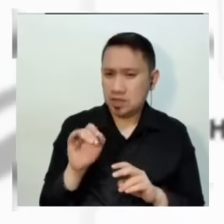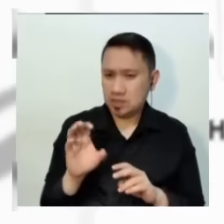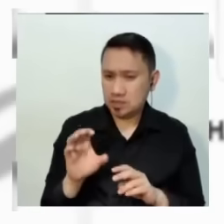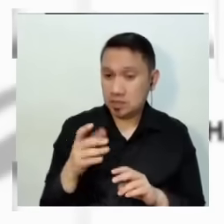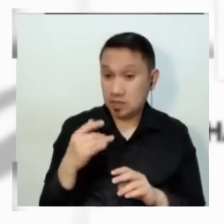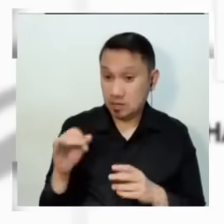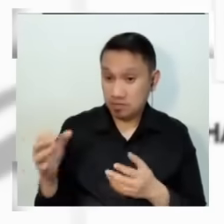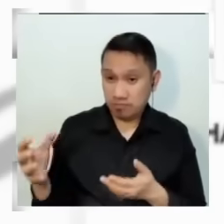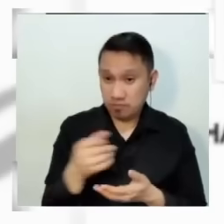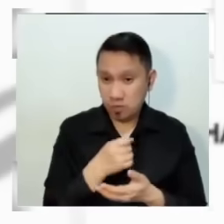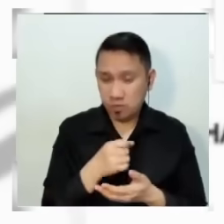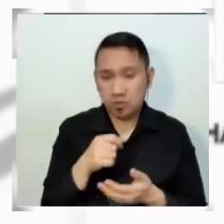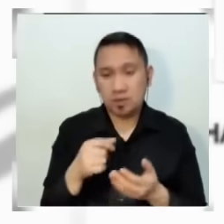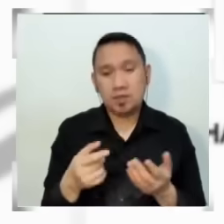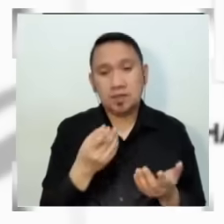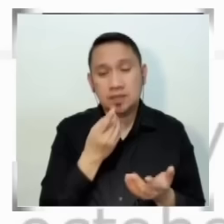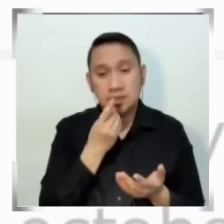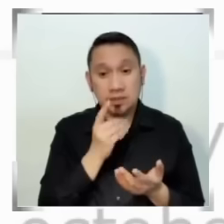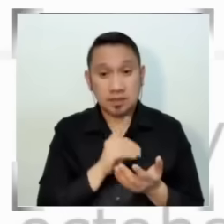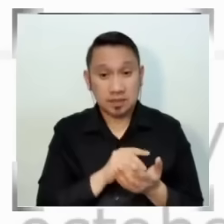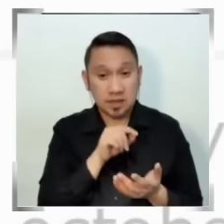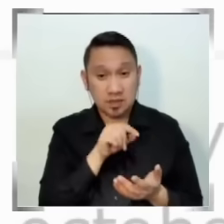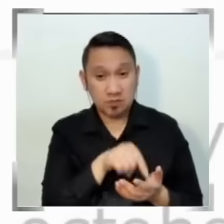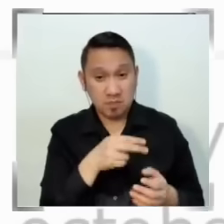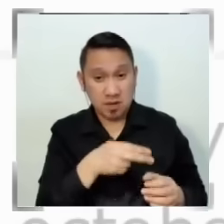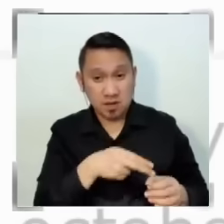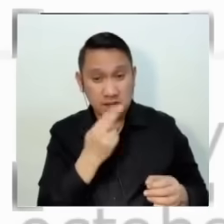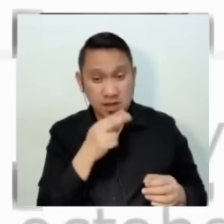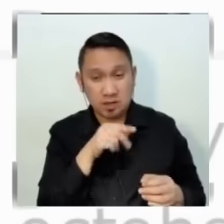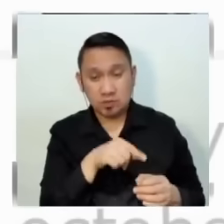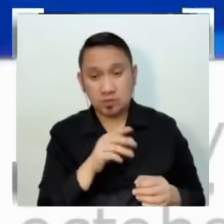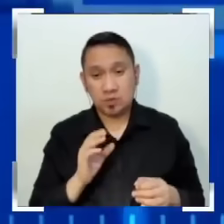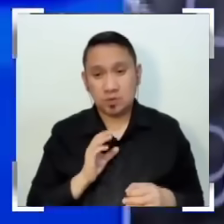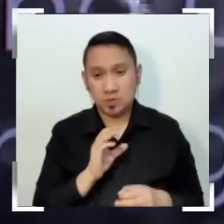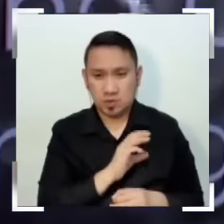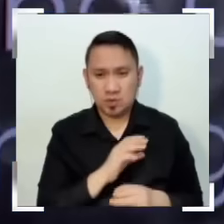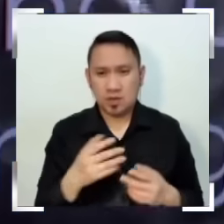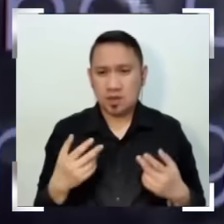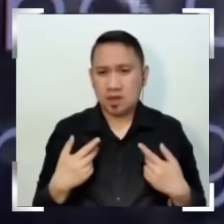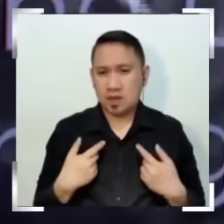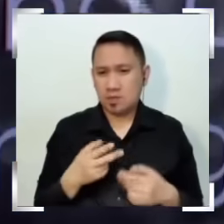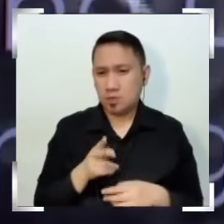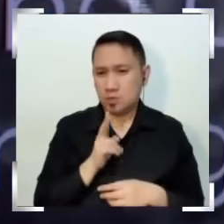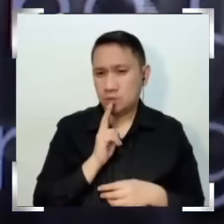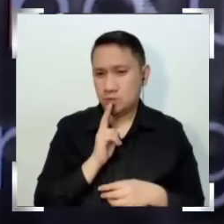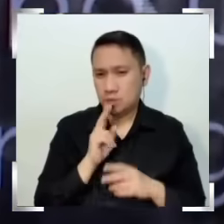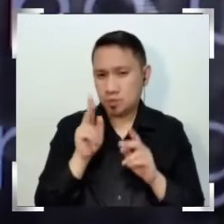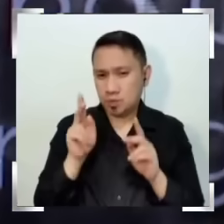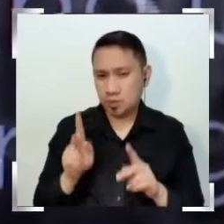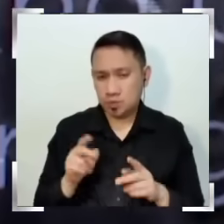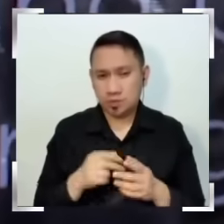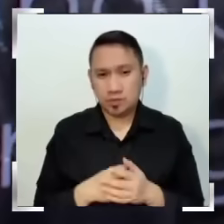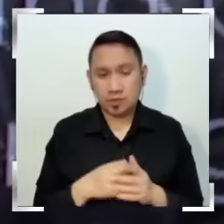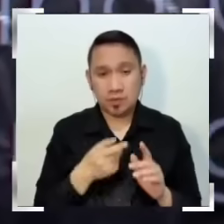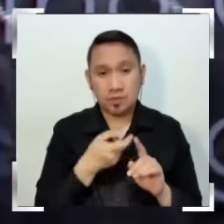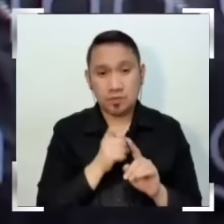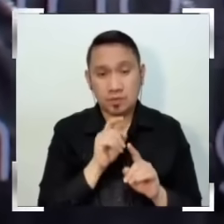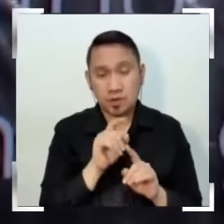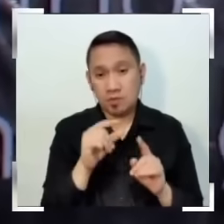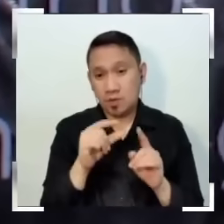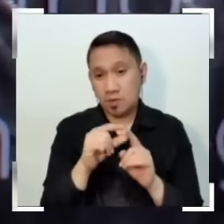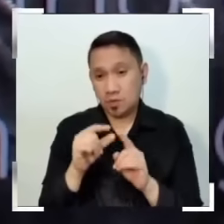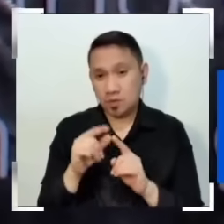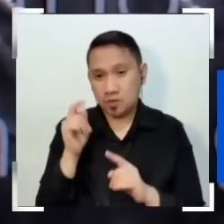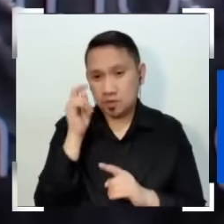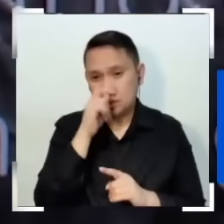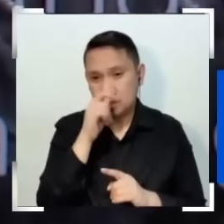sa pang-hack sa website ng kamera, may pinagsususpetsahan na silang hacker. Just from the wordings alone, Tagalog, so we highly suspect